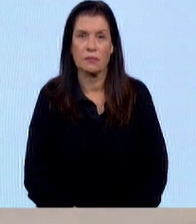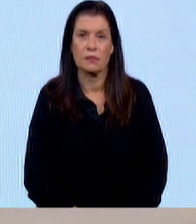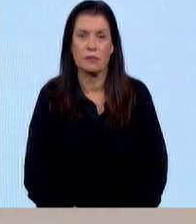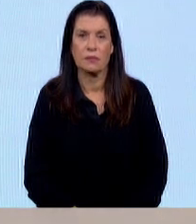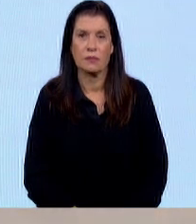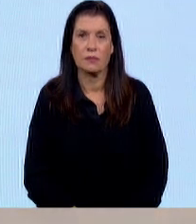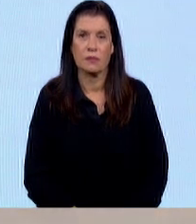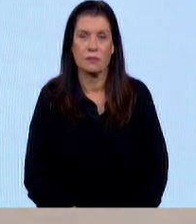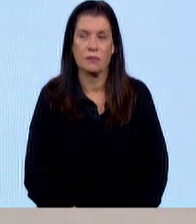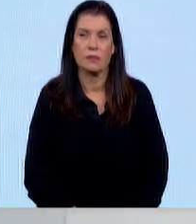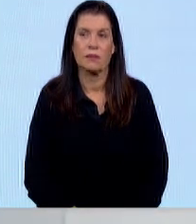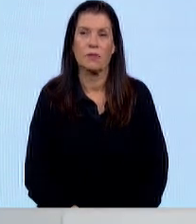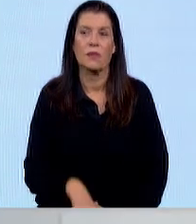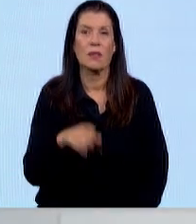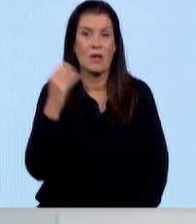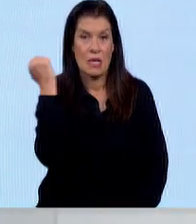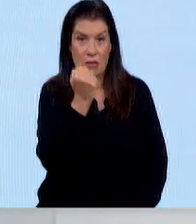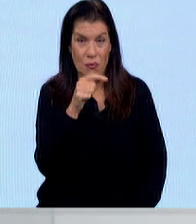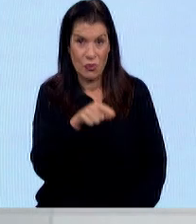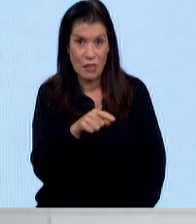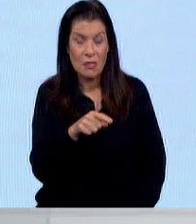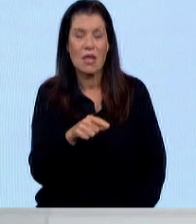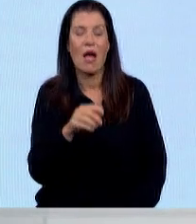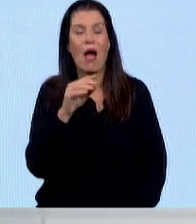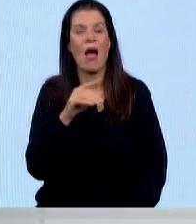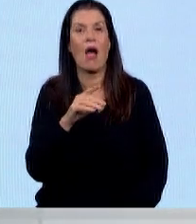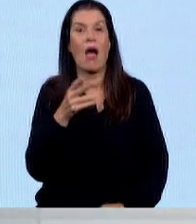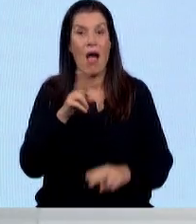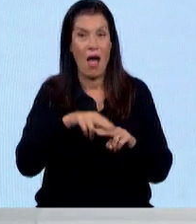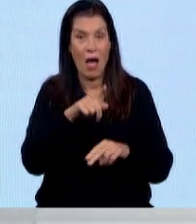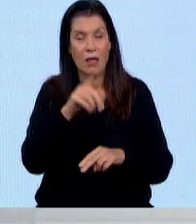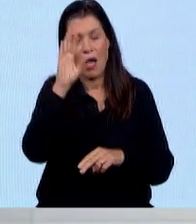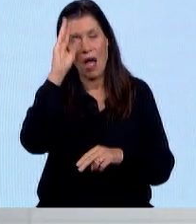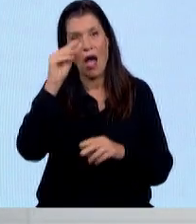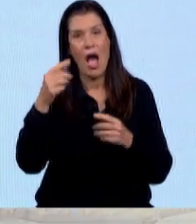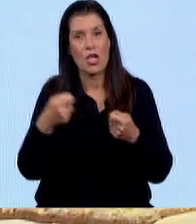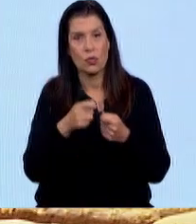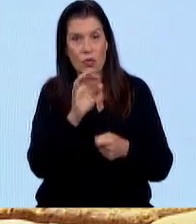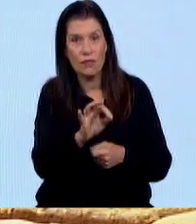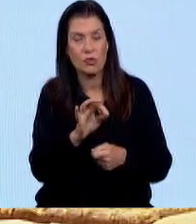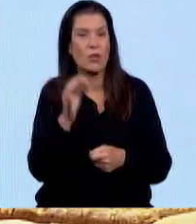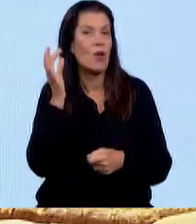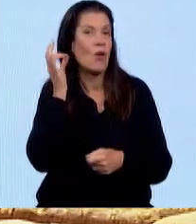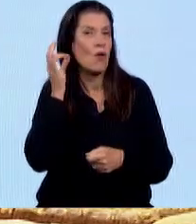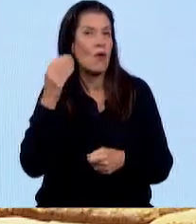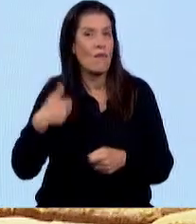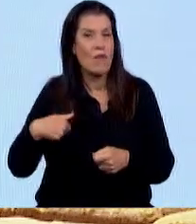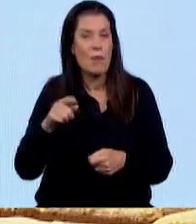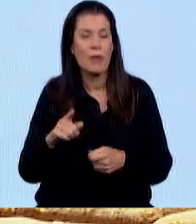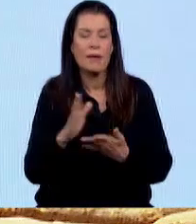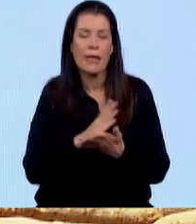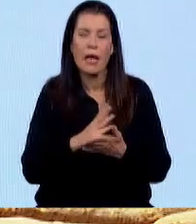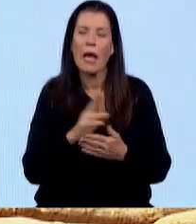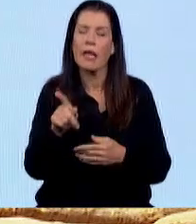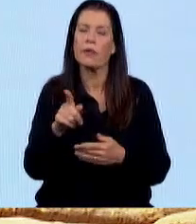מאז נרצח רעות והשותף אורי מחכים לרגע שבו יוכלו שוב לפתוח את בית הקפה. דביר היה האיש שלי